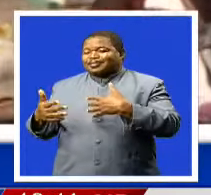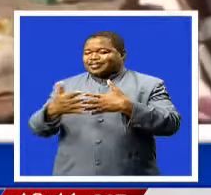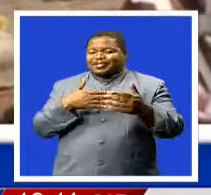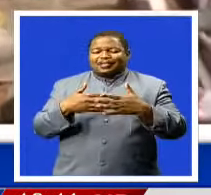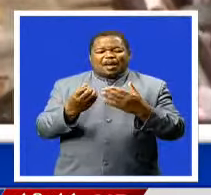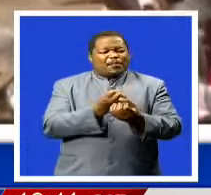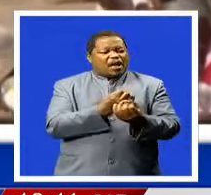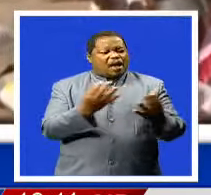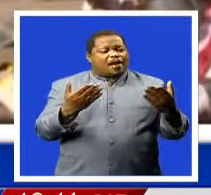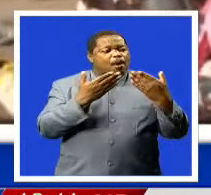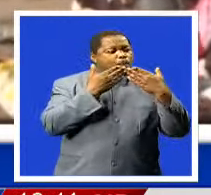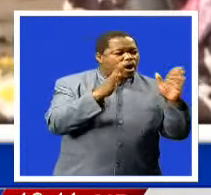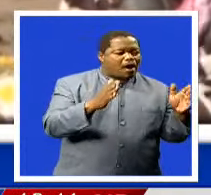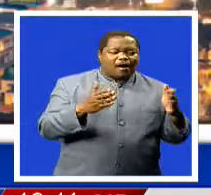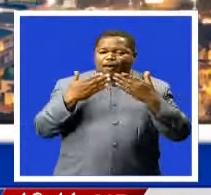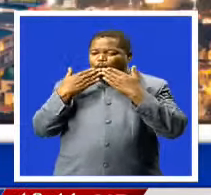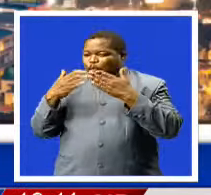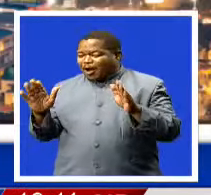Dlamini evusweni